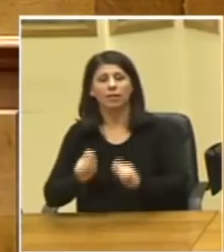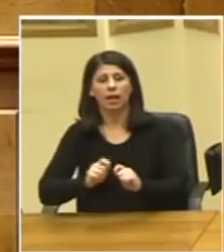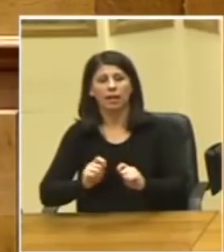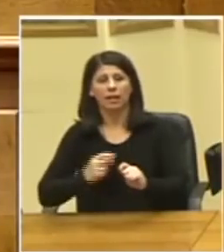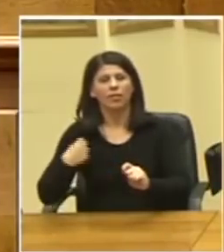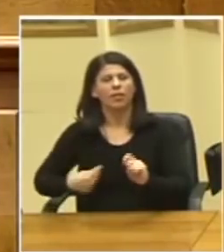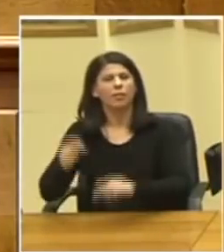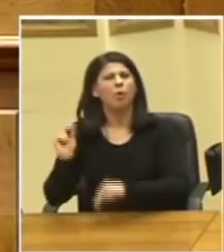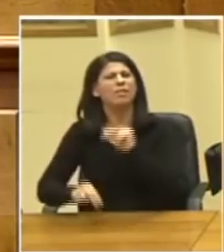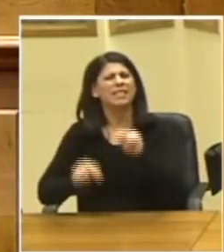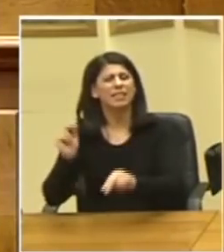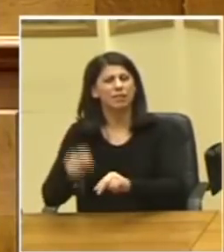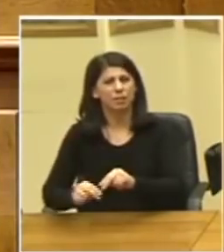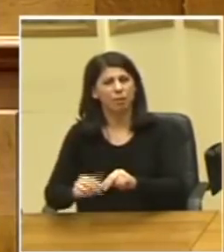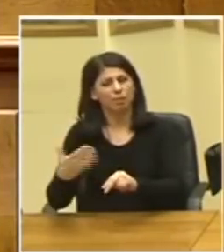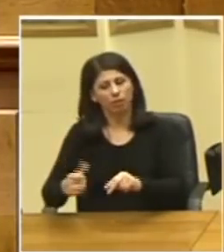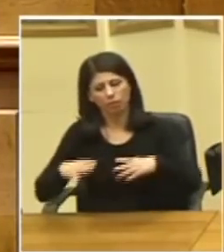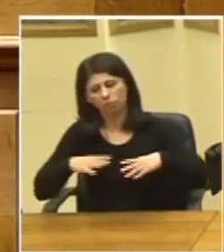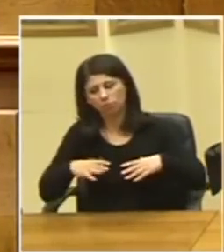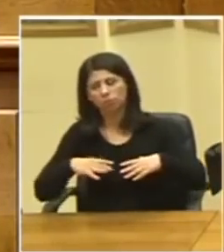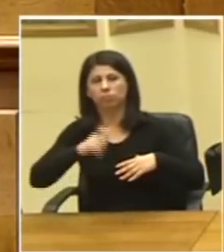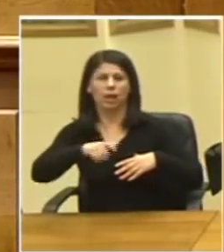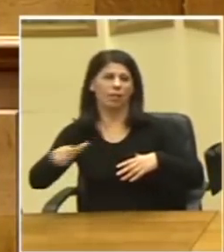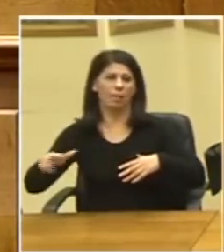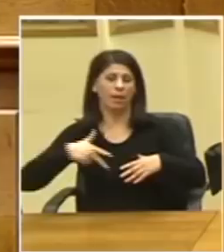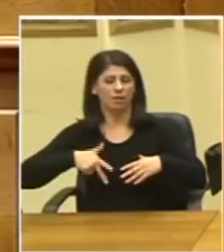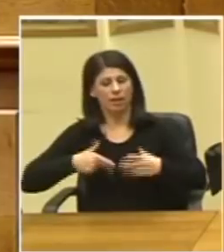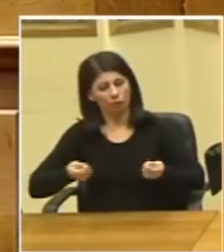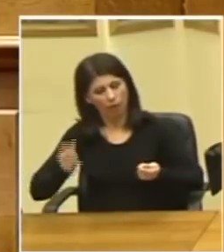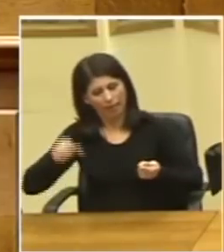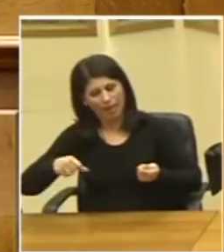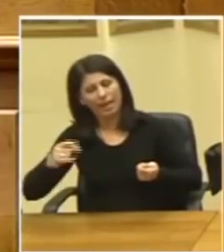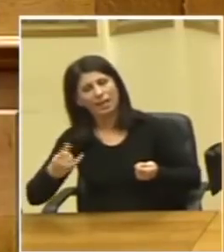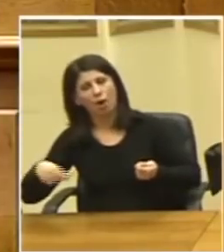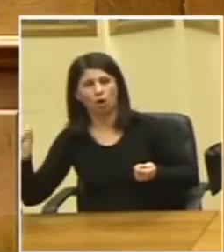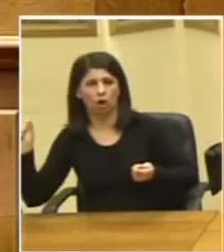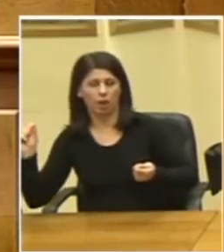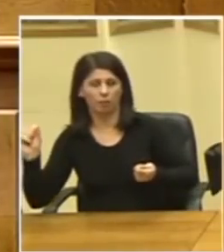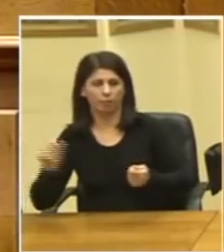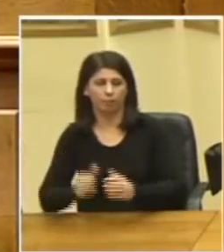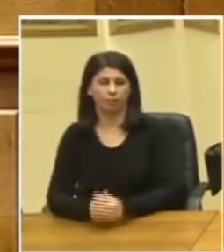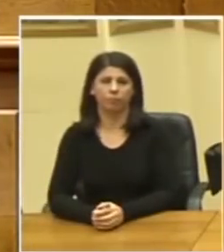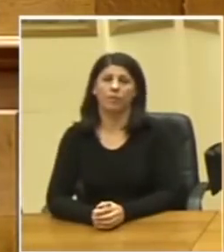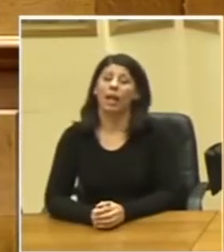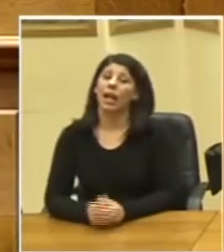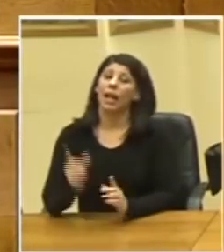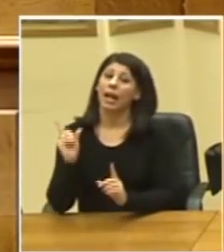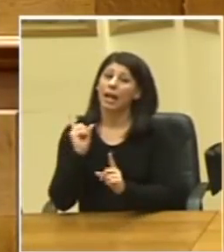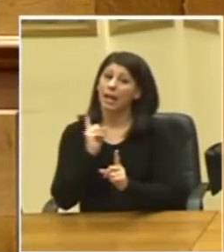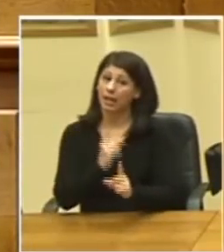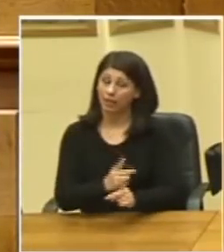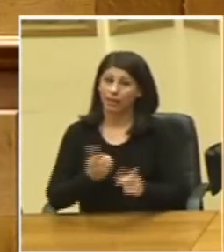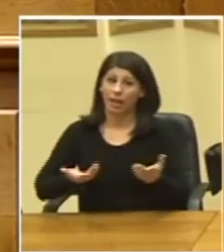δημοψηφίσματος που θα είναι στην ευχέρεια της εκάστοτε κυβέρνησης. Ειδικά η πρόταση για